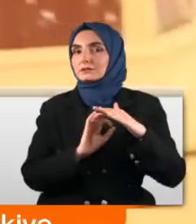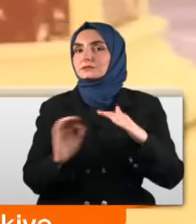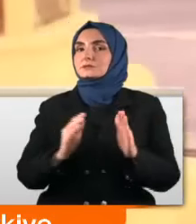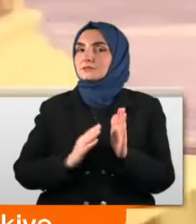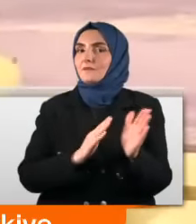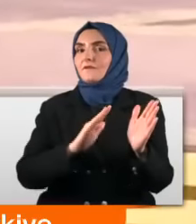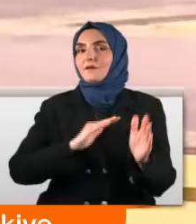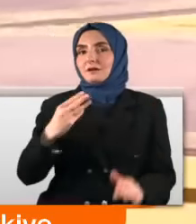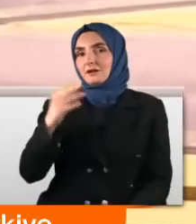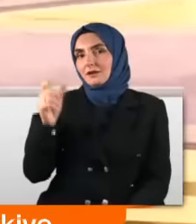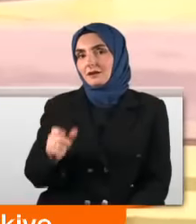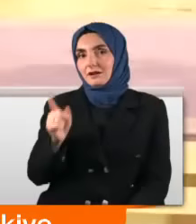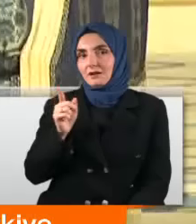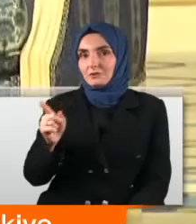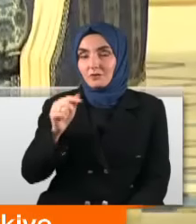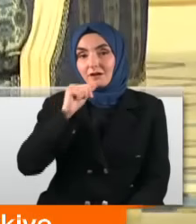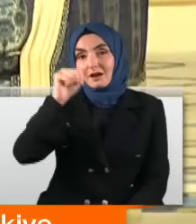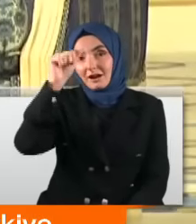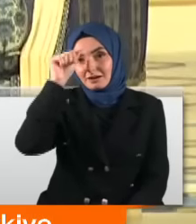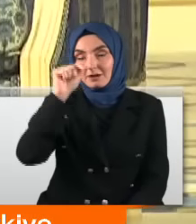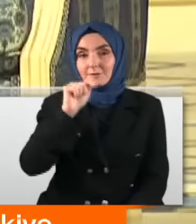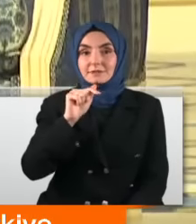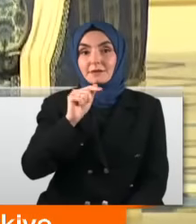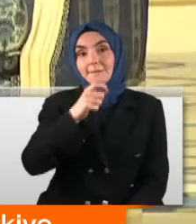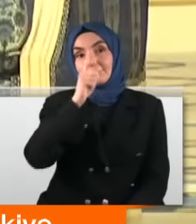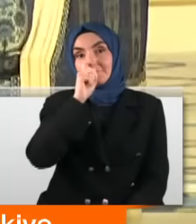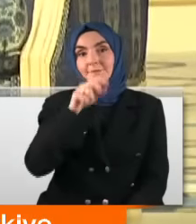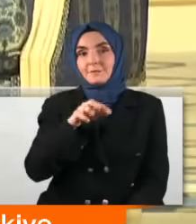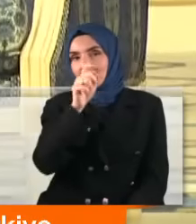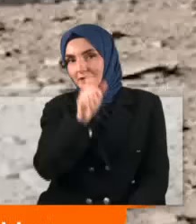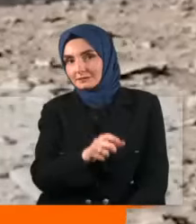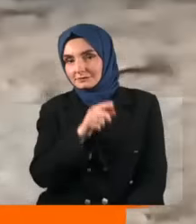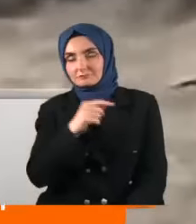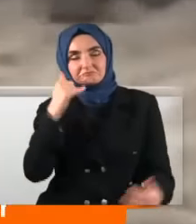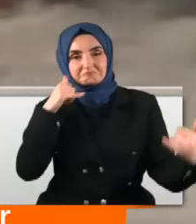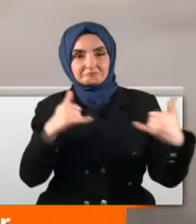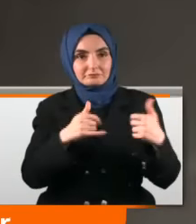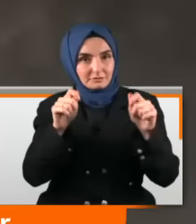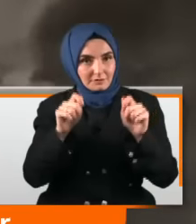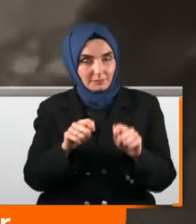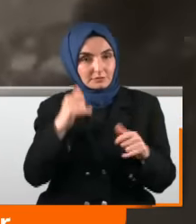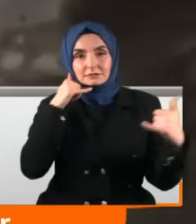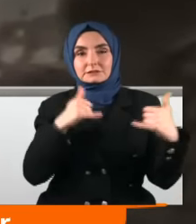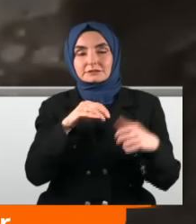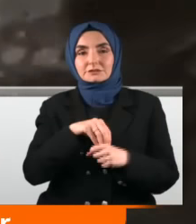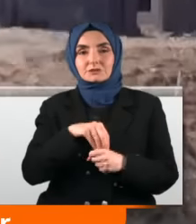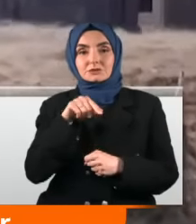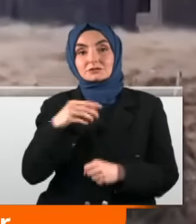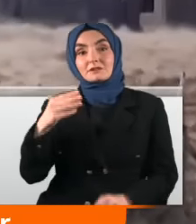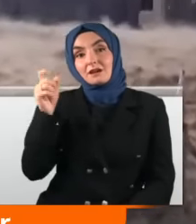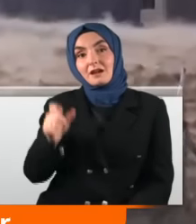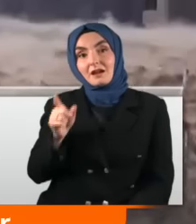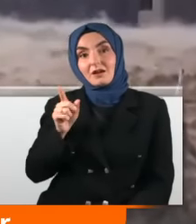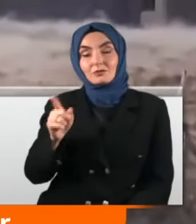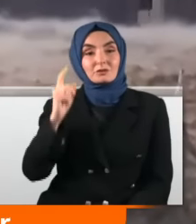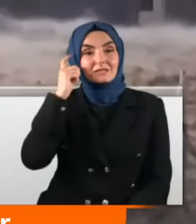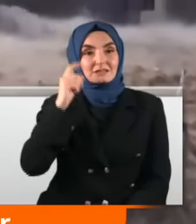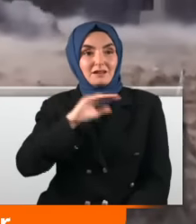Suudi Arabistan Veliaht Prensi Muhammed Bin Selman'la telefonda görüştü. Görüşmede Erdoğan'ın İsrail'in Filistin'e